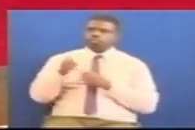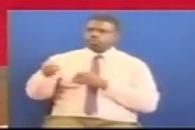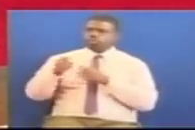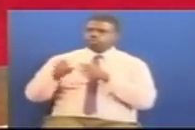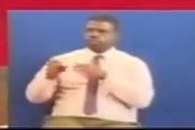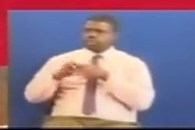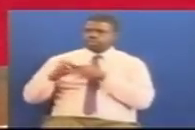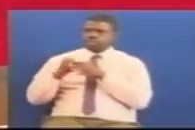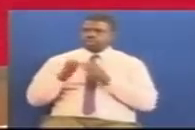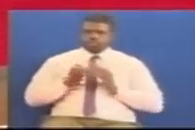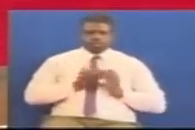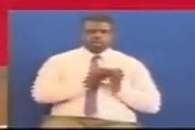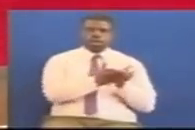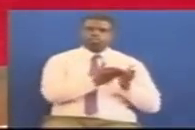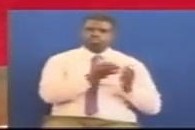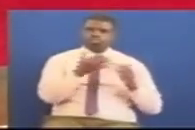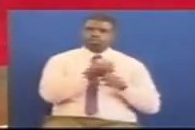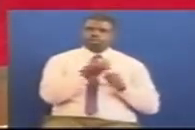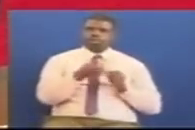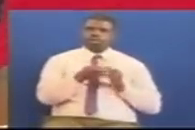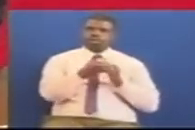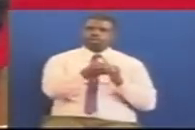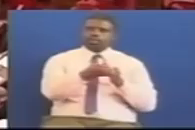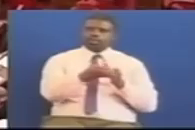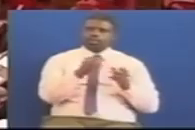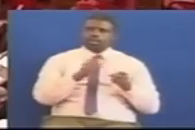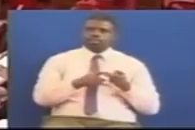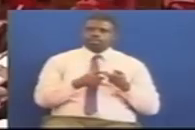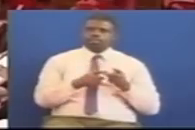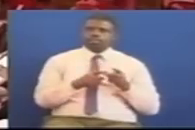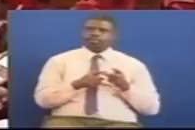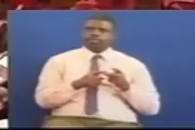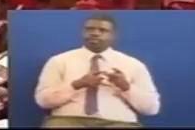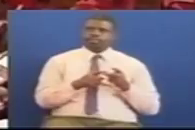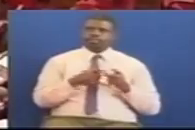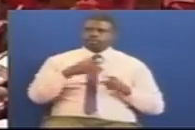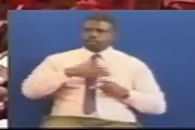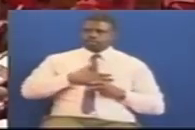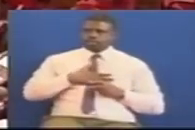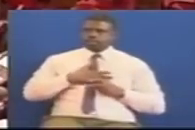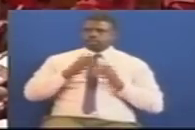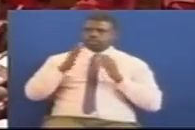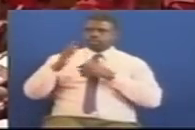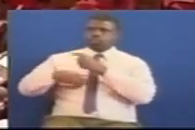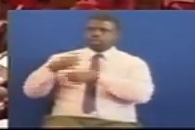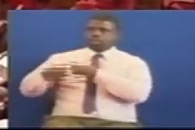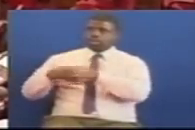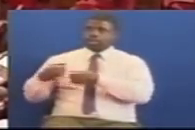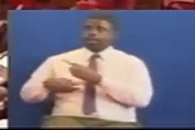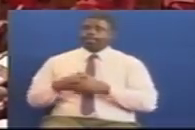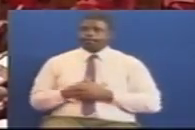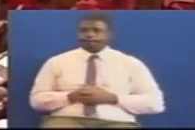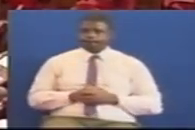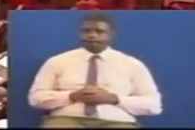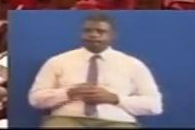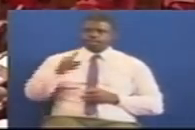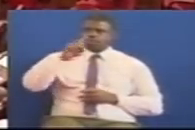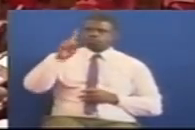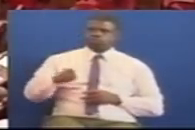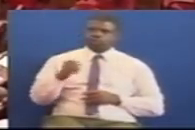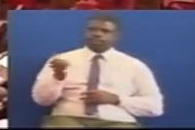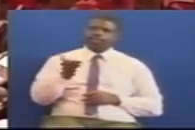wadau, ili utoe na mwongozo ambao utatupeleka mbali zaidi. Asante waheshimiwa, tunaendelea. Swali